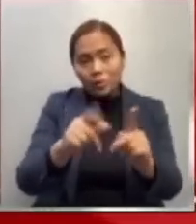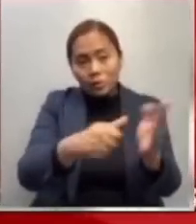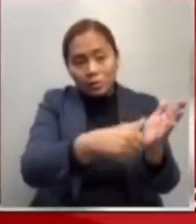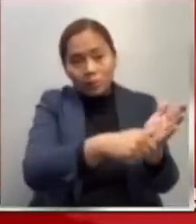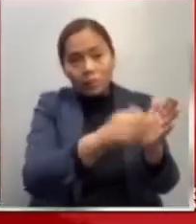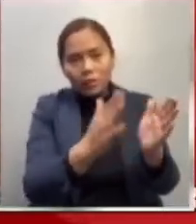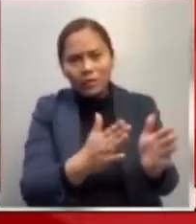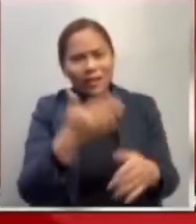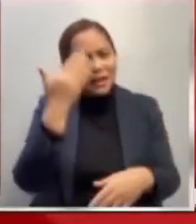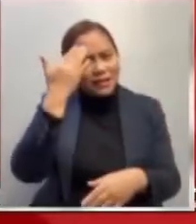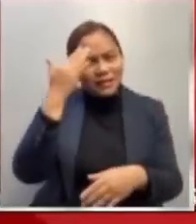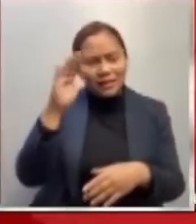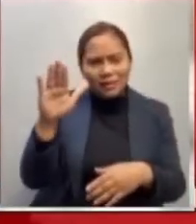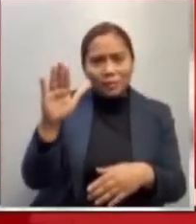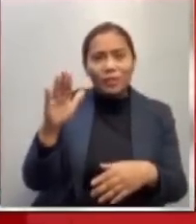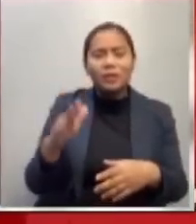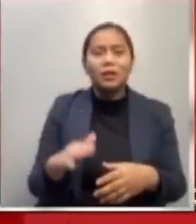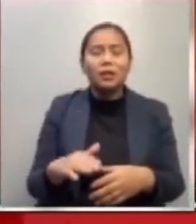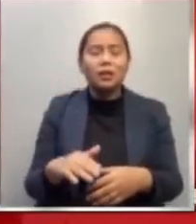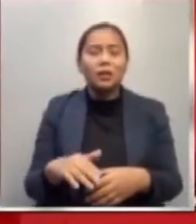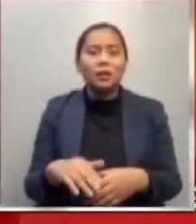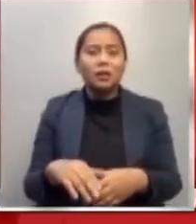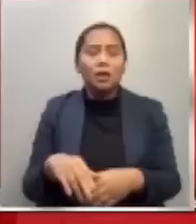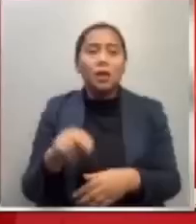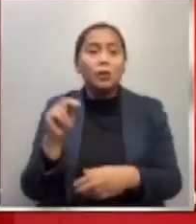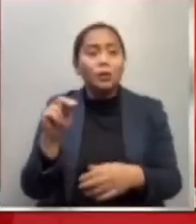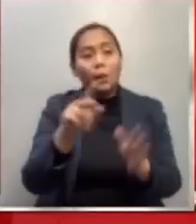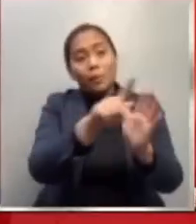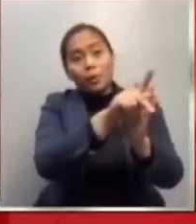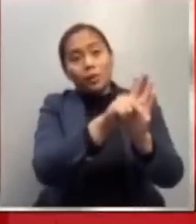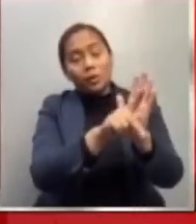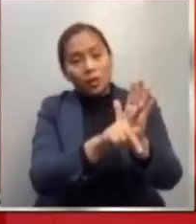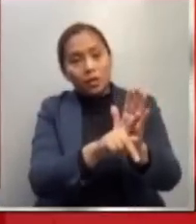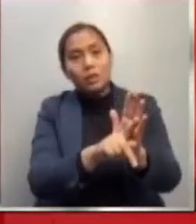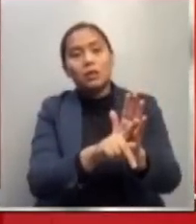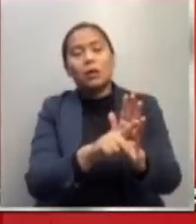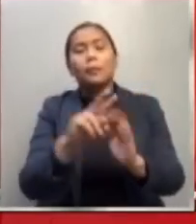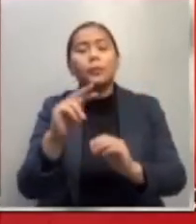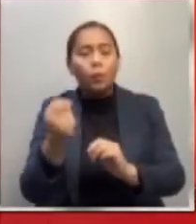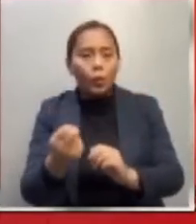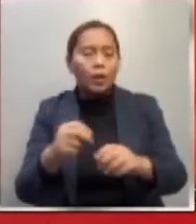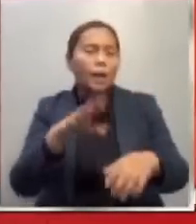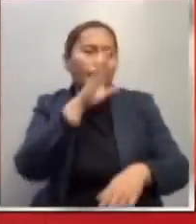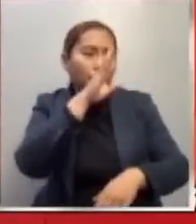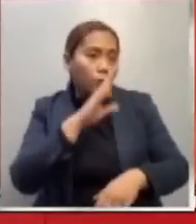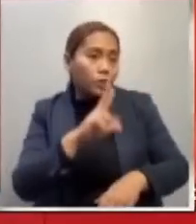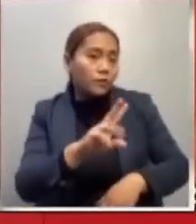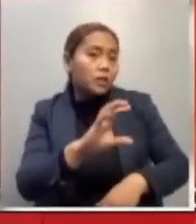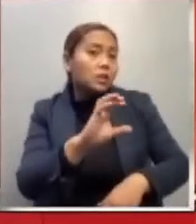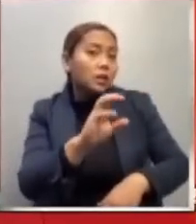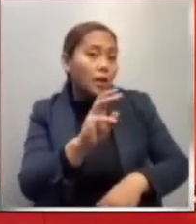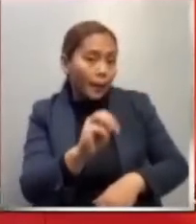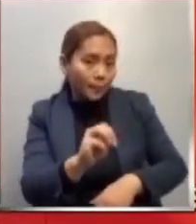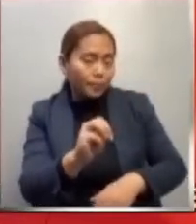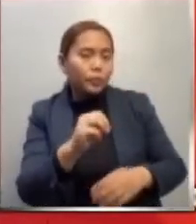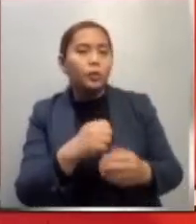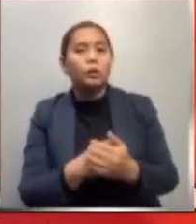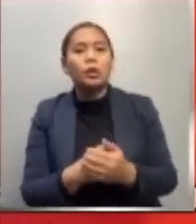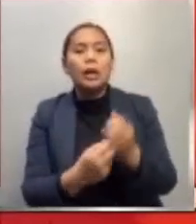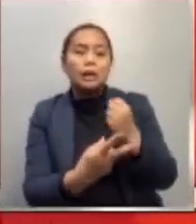na ganun talaga yung isa sa mga protocols kapag nasira ang VCM. Siyempre, gusto ng mga botante na makita